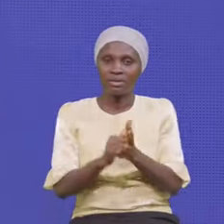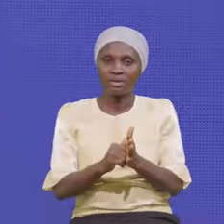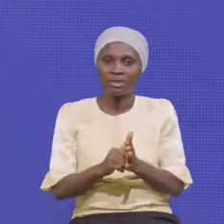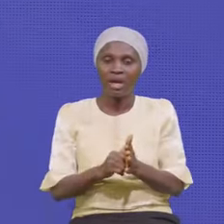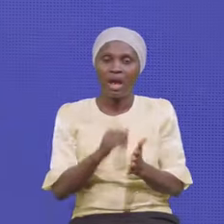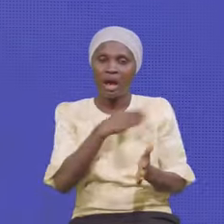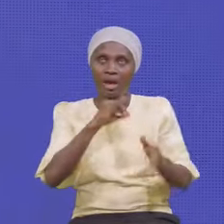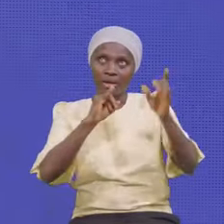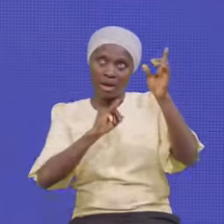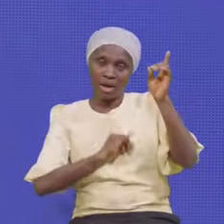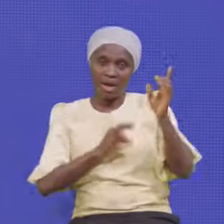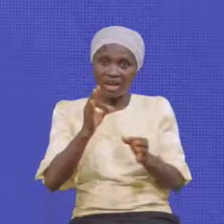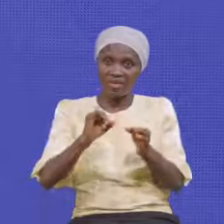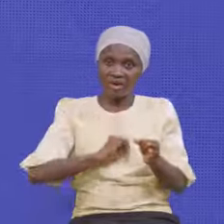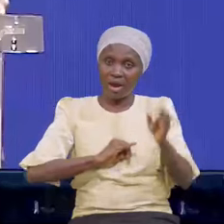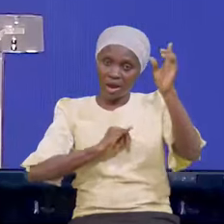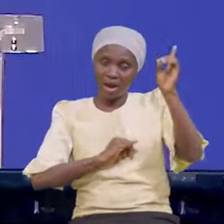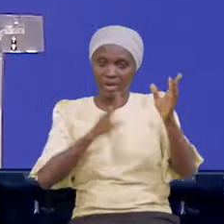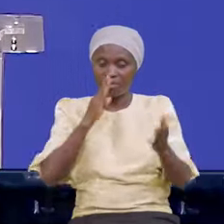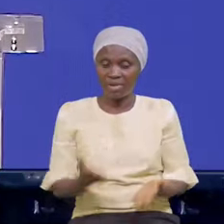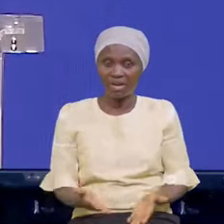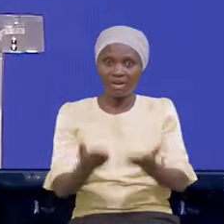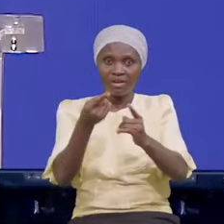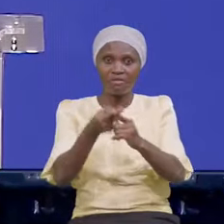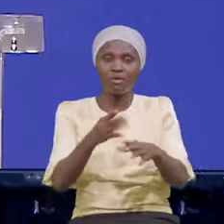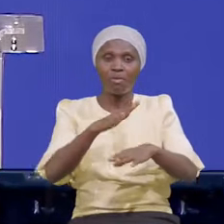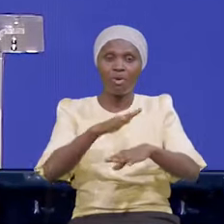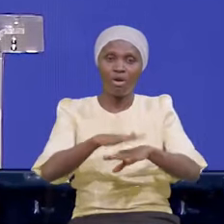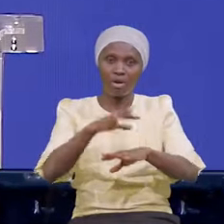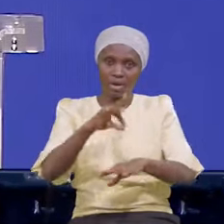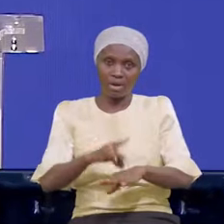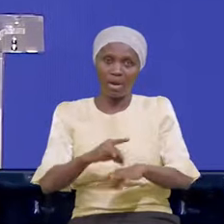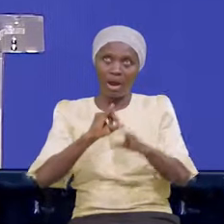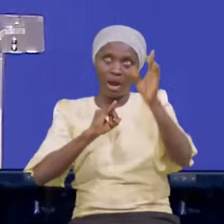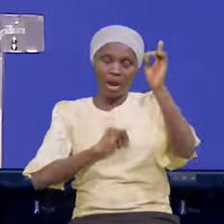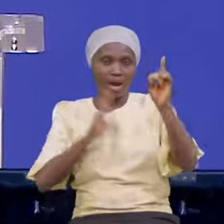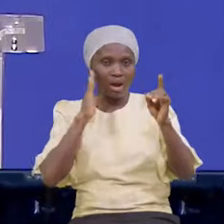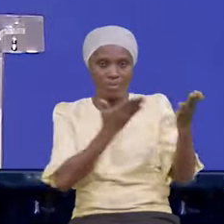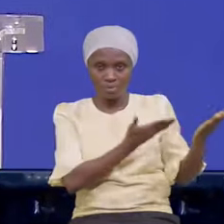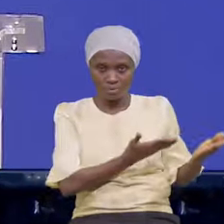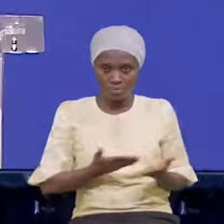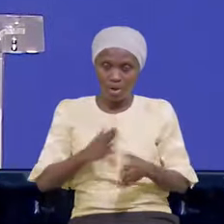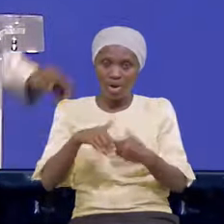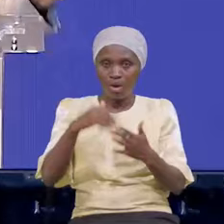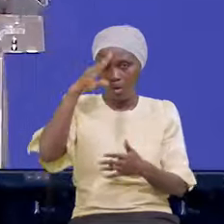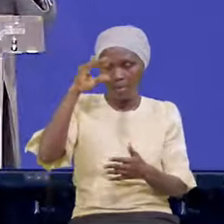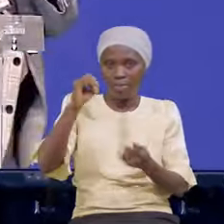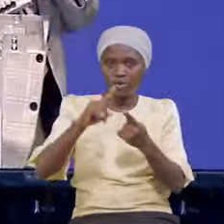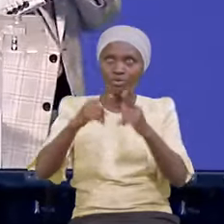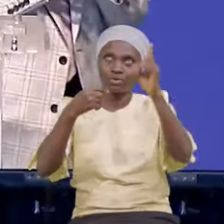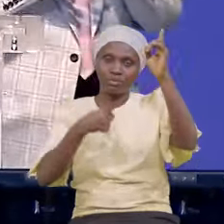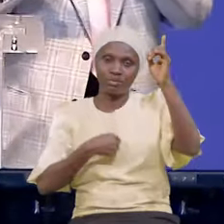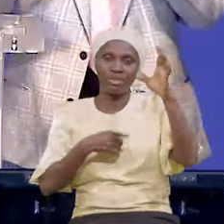from the earth, will draw all men unto me. ఆయన పైకి లేవనెత్తబడినప్పుడు